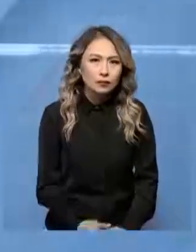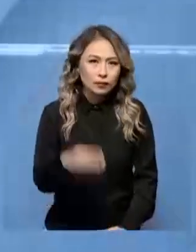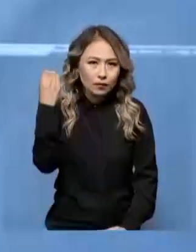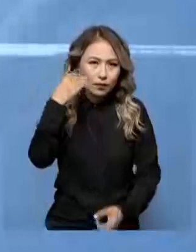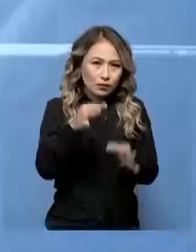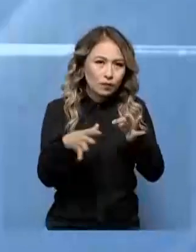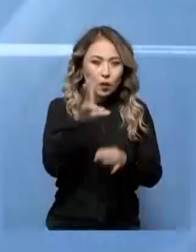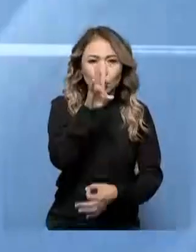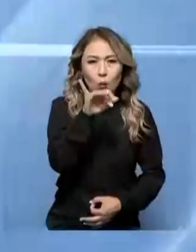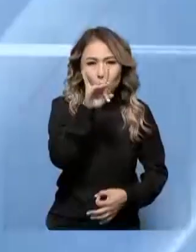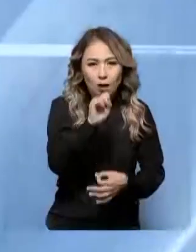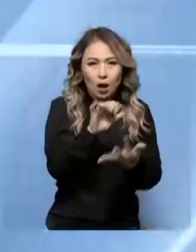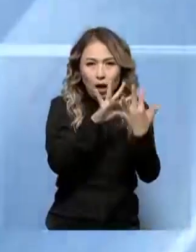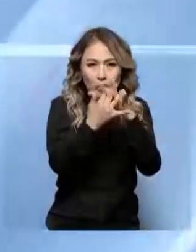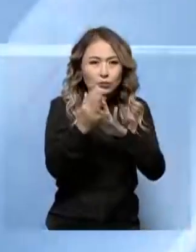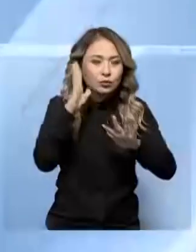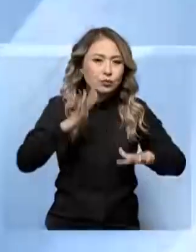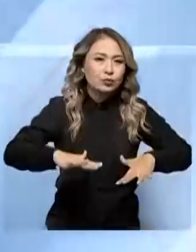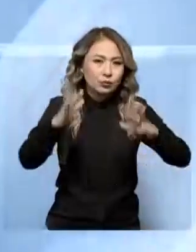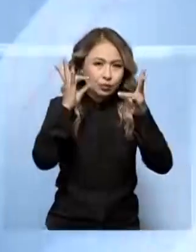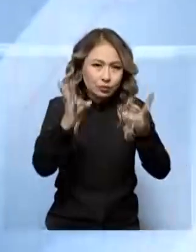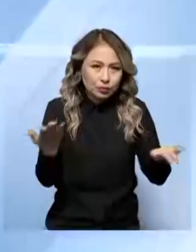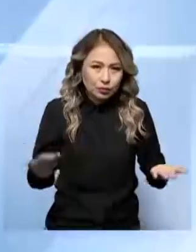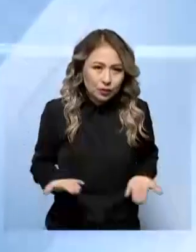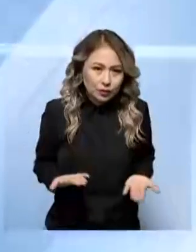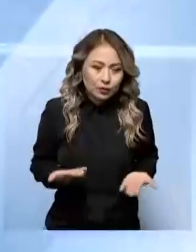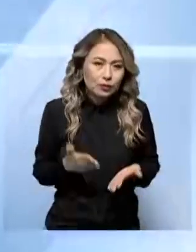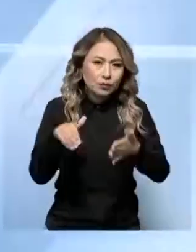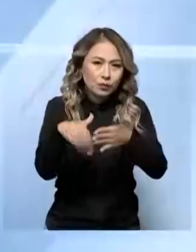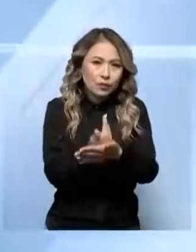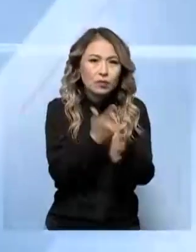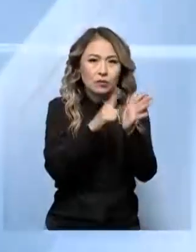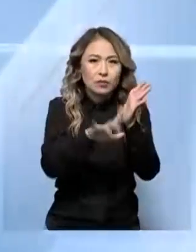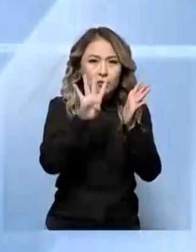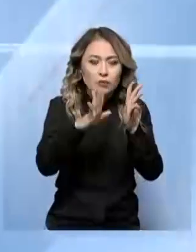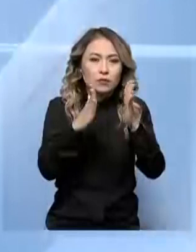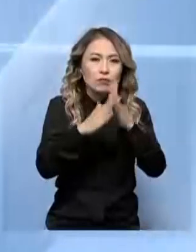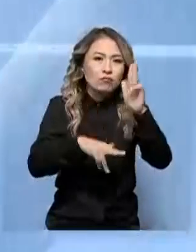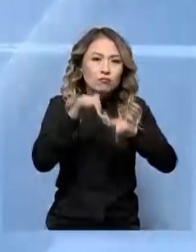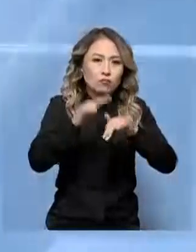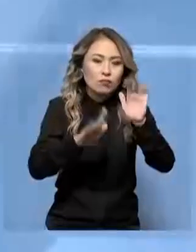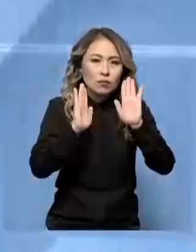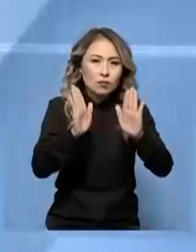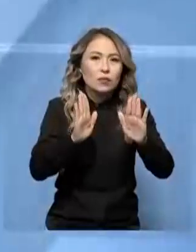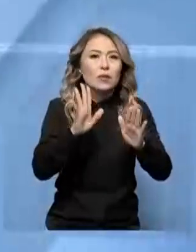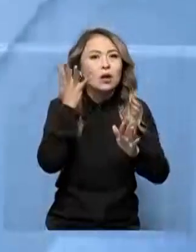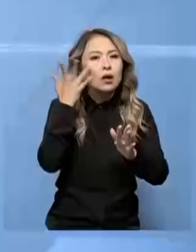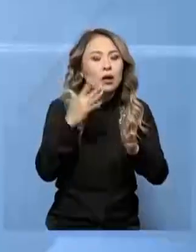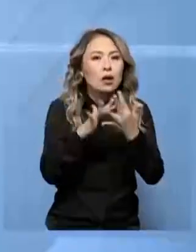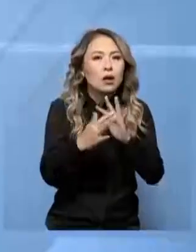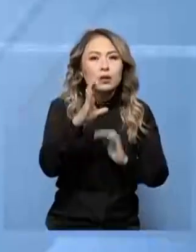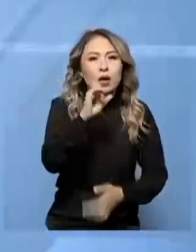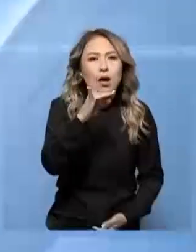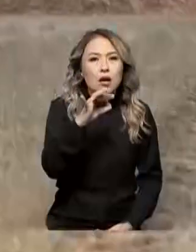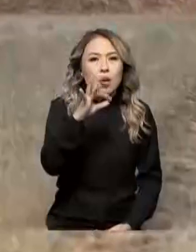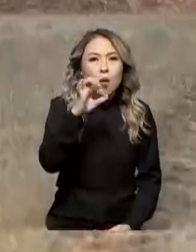Ақтөбе облысының Нұра ауылында су тасқынынан зардап шеккен тұрғындарға жаңадан 74 үй салынып жатыр. Құрылыс ауыл маңындағы Сарыоба